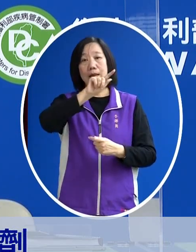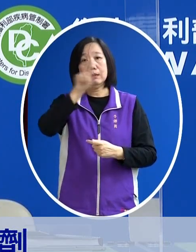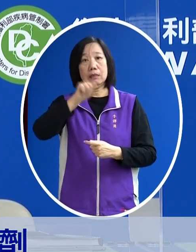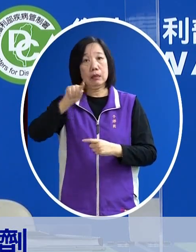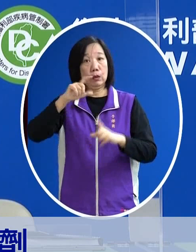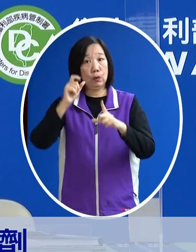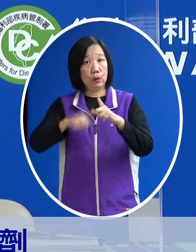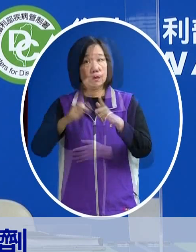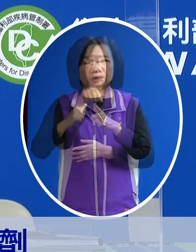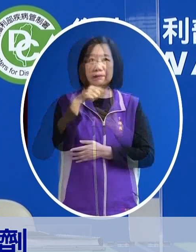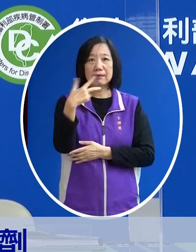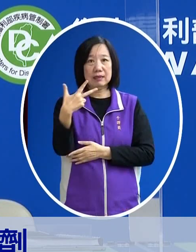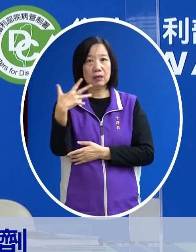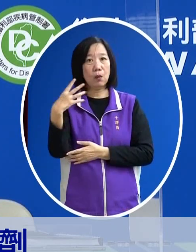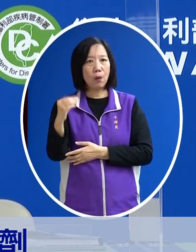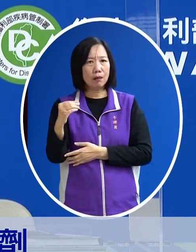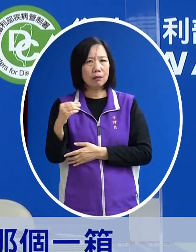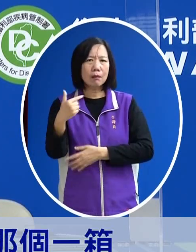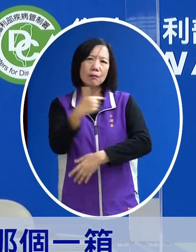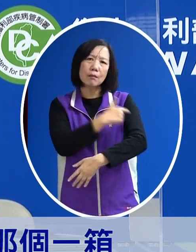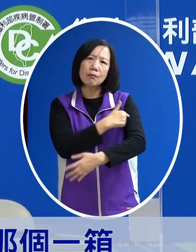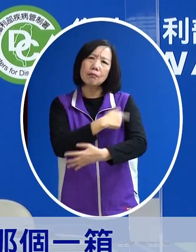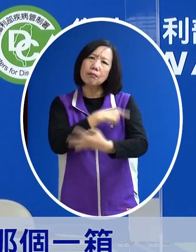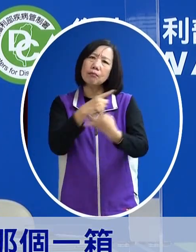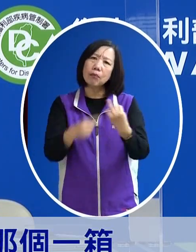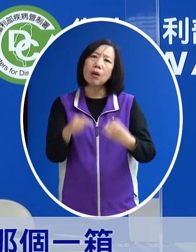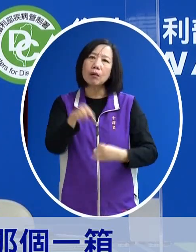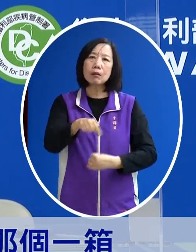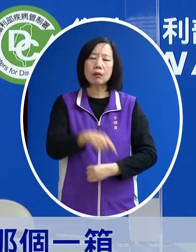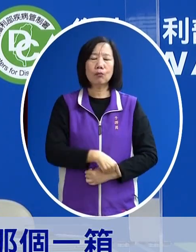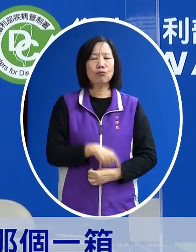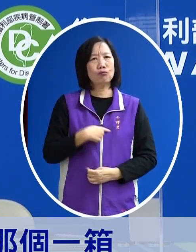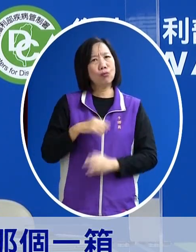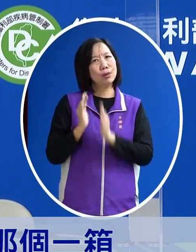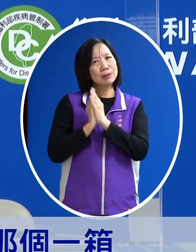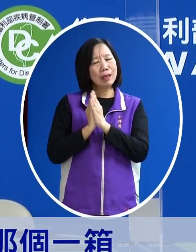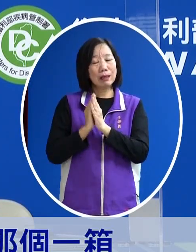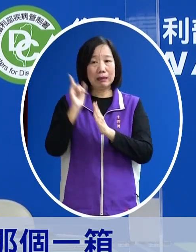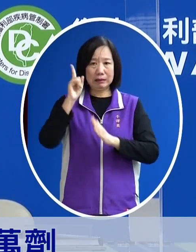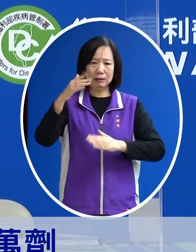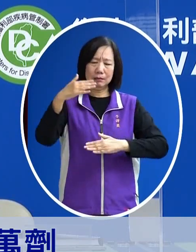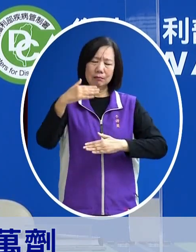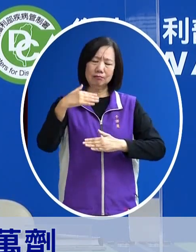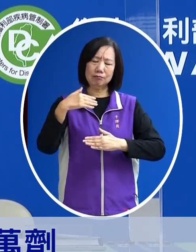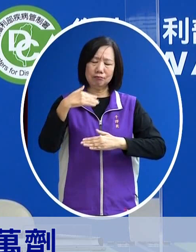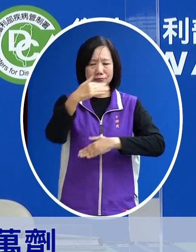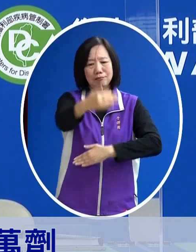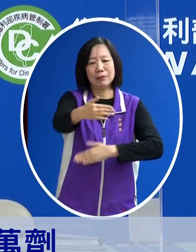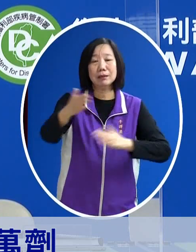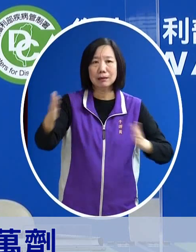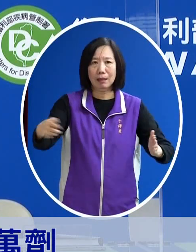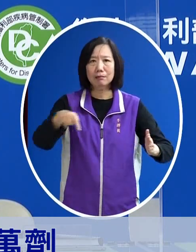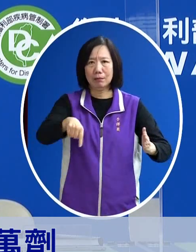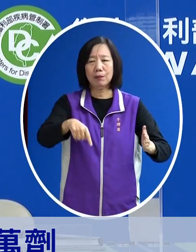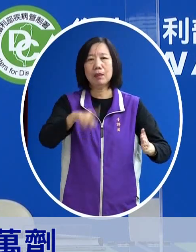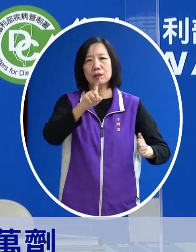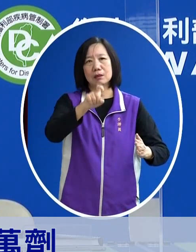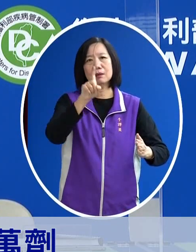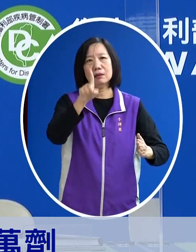们11.7万剂，我在猜可能刚好是就是那个一箱一大箱刚好